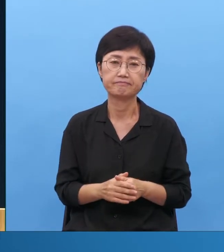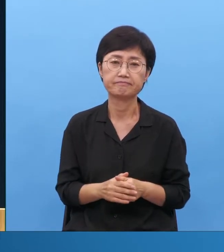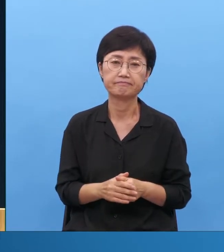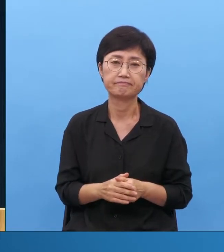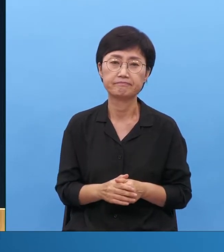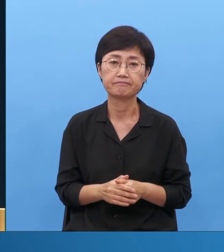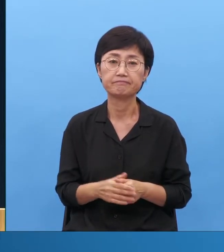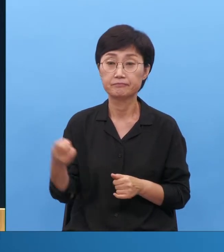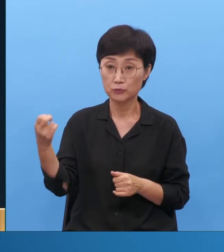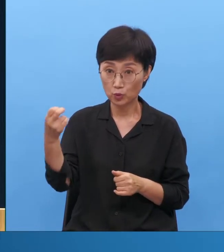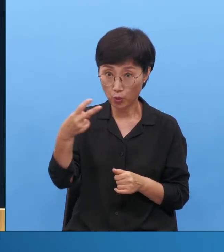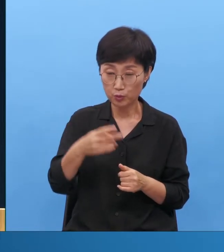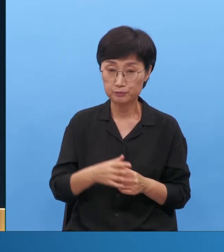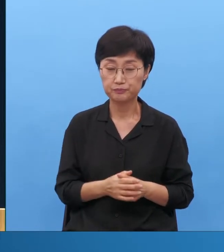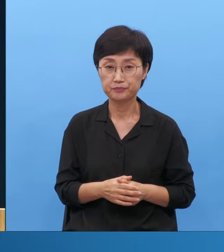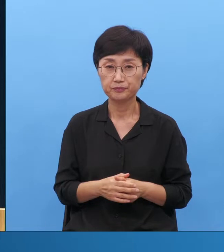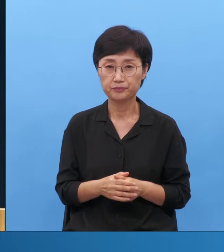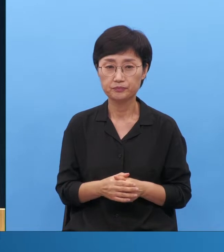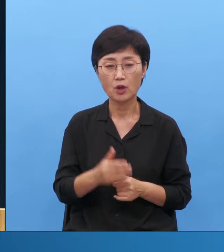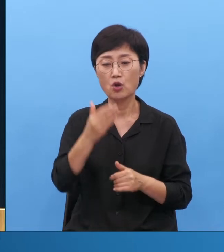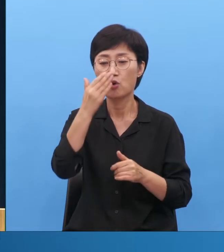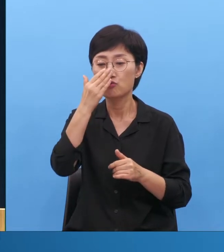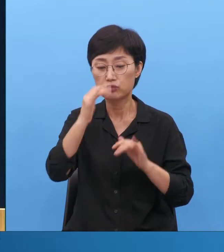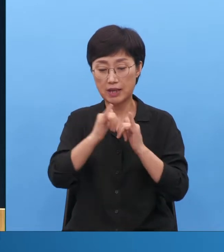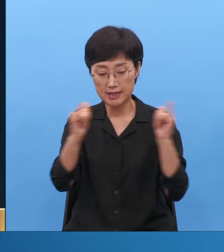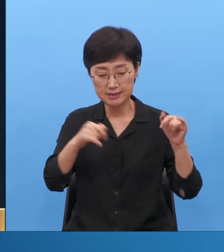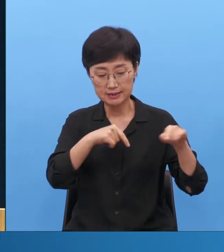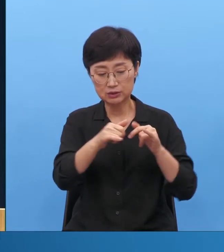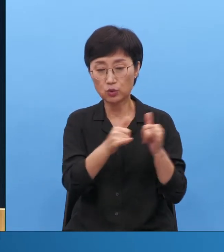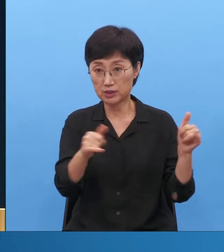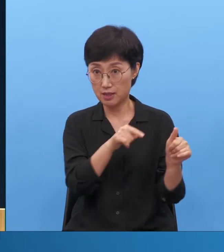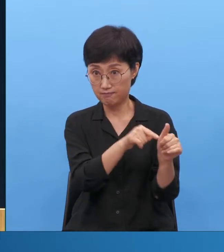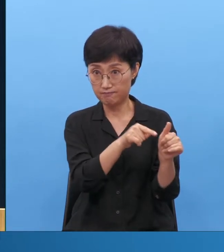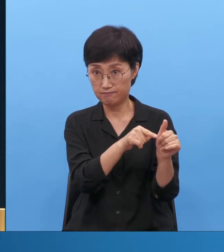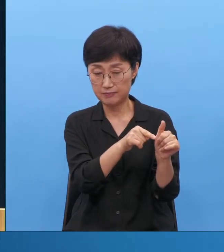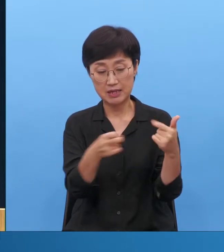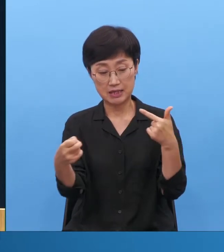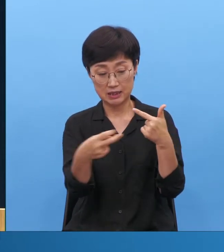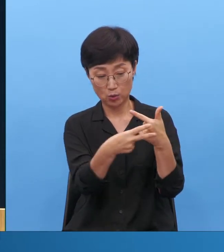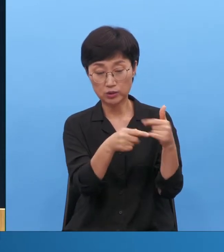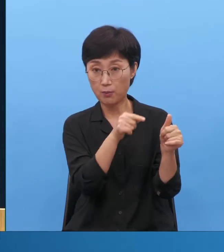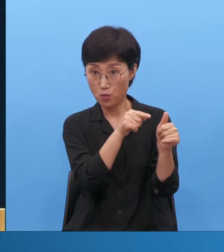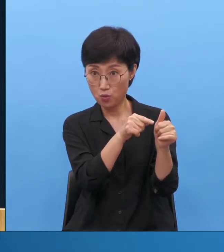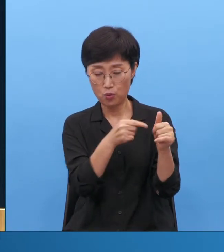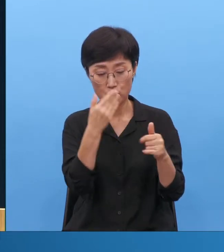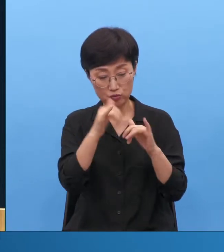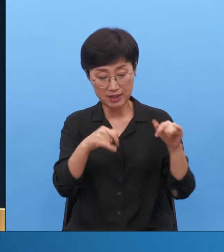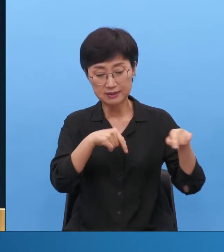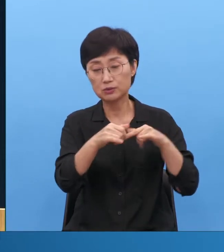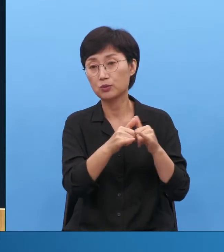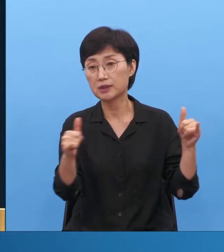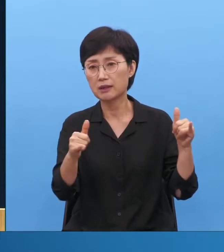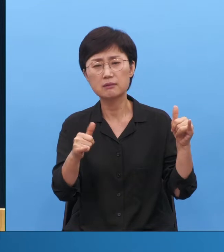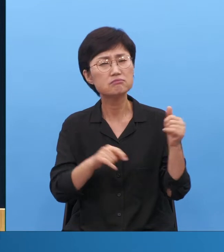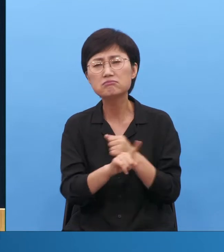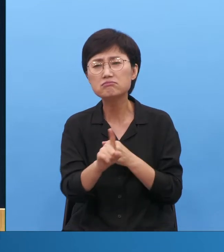또 유대인이 지도자라 그랬죠. And it also reads here that he was a ruler of the Jews. 쉽게